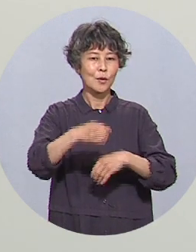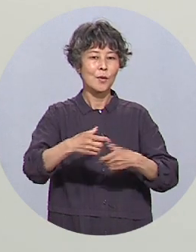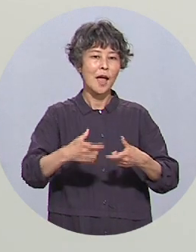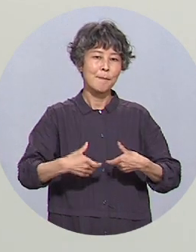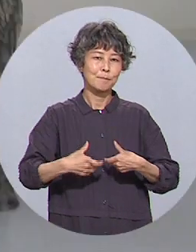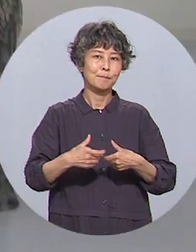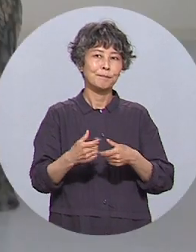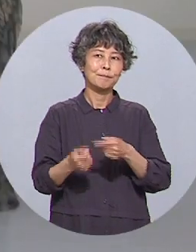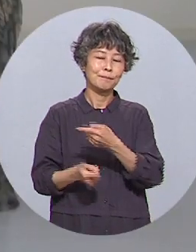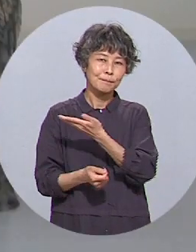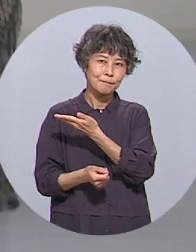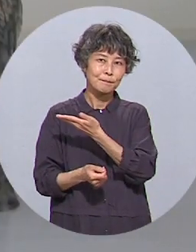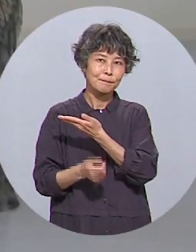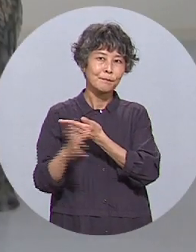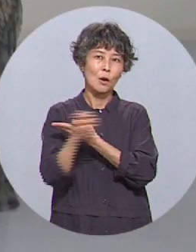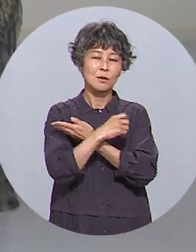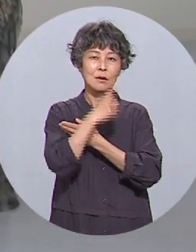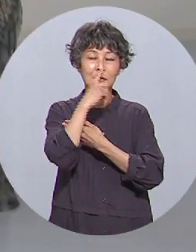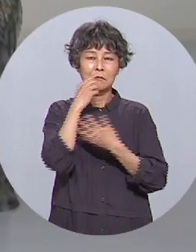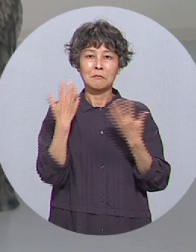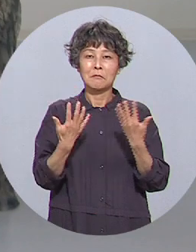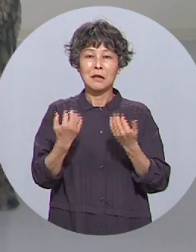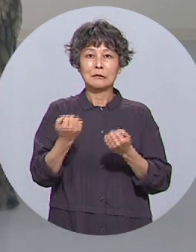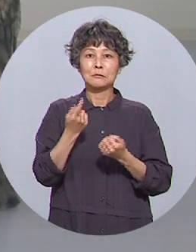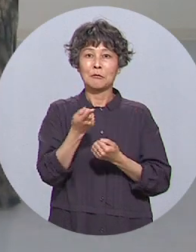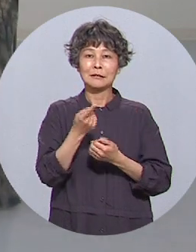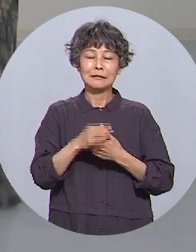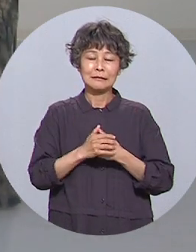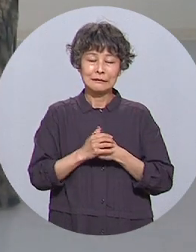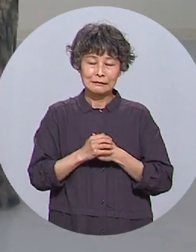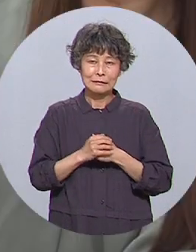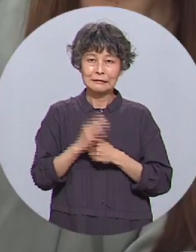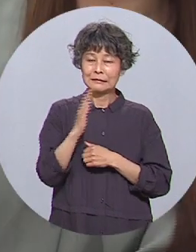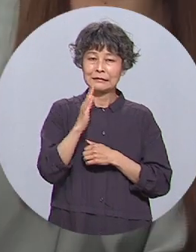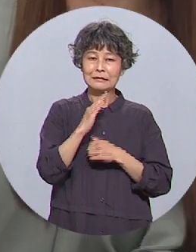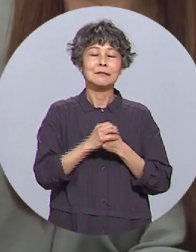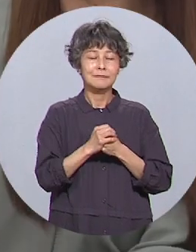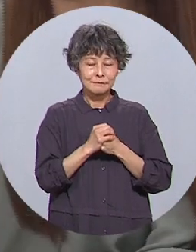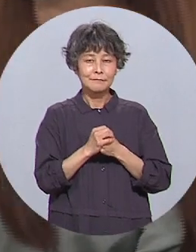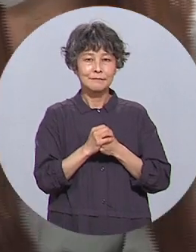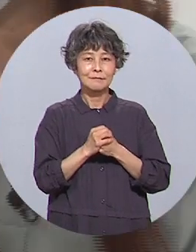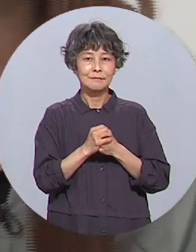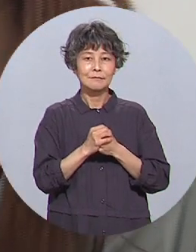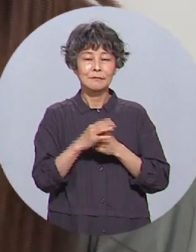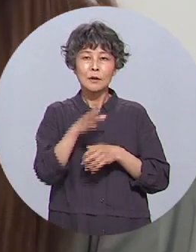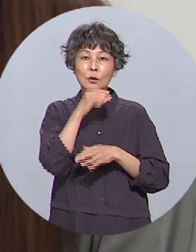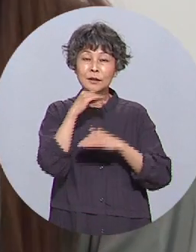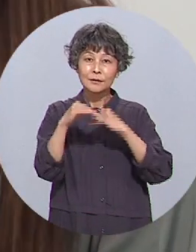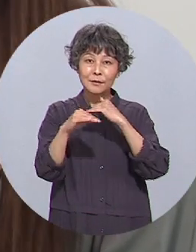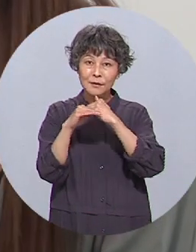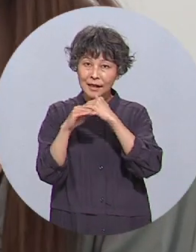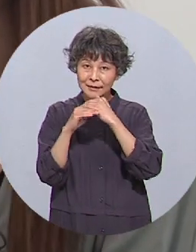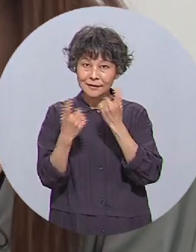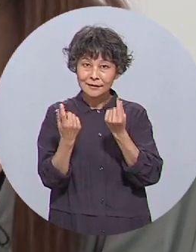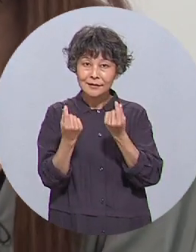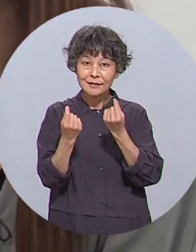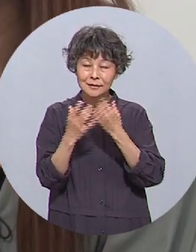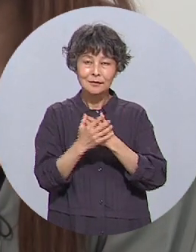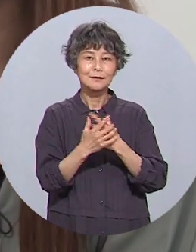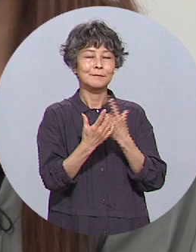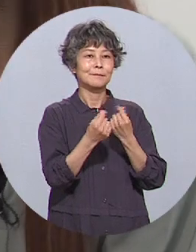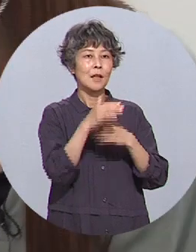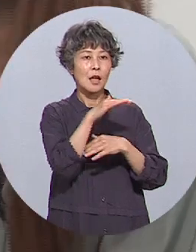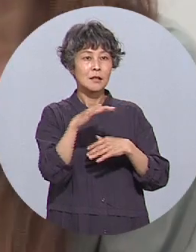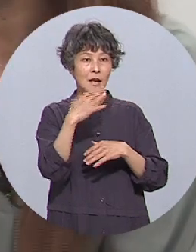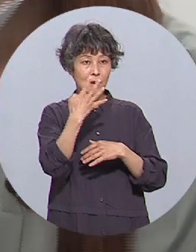いただいております。 じゃあ私より強いですよ。 いやいやいや であと、はい、同い年なんですよね。実は 平